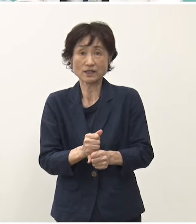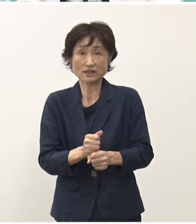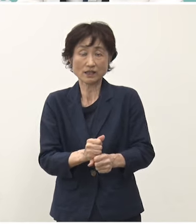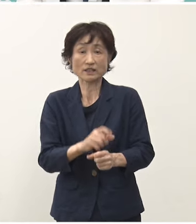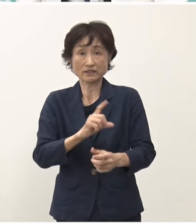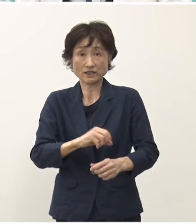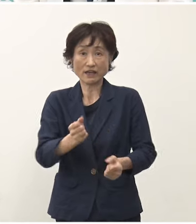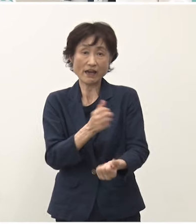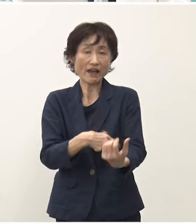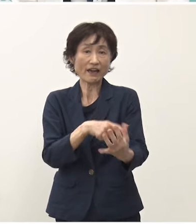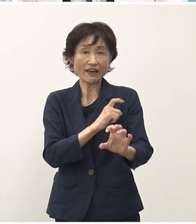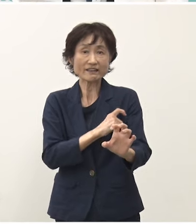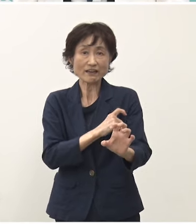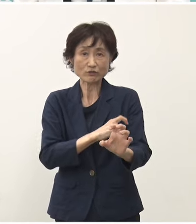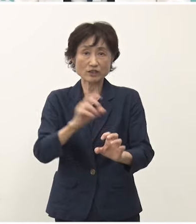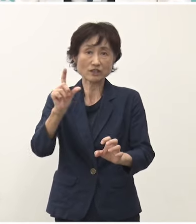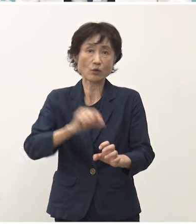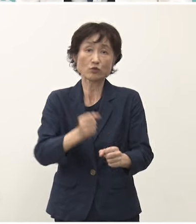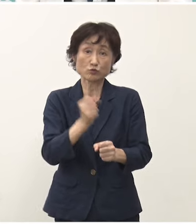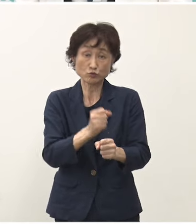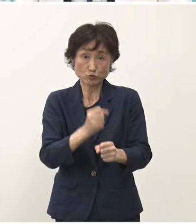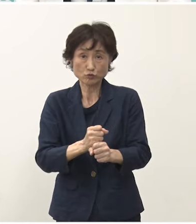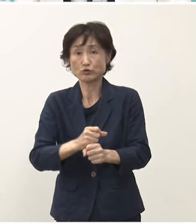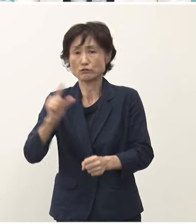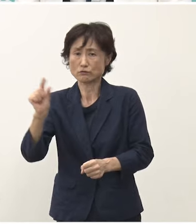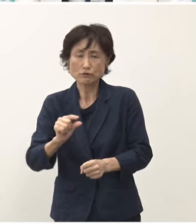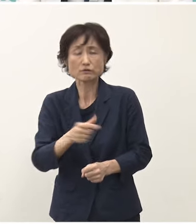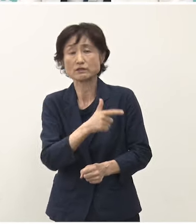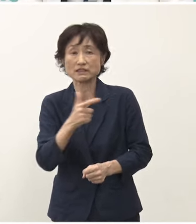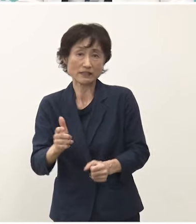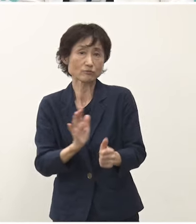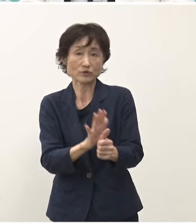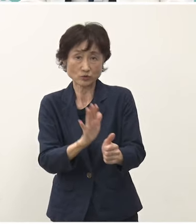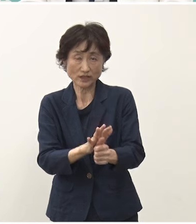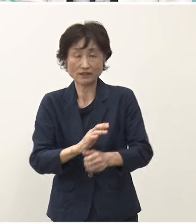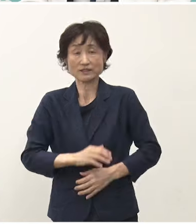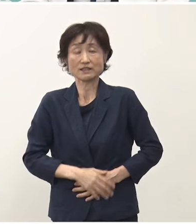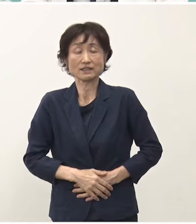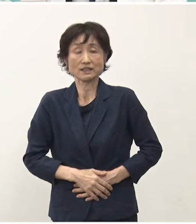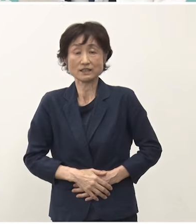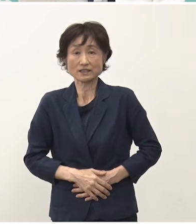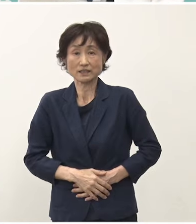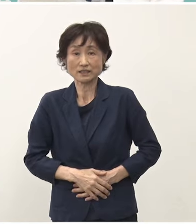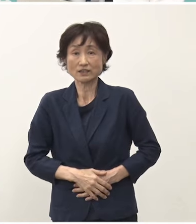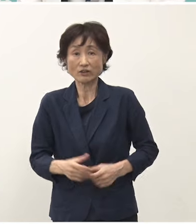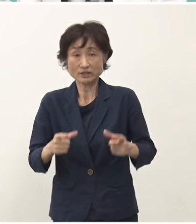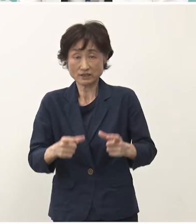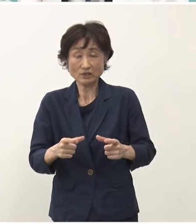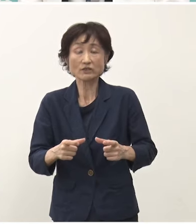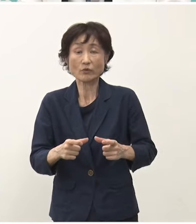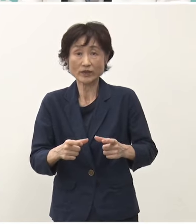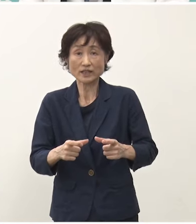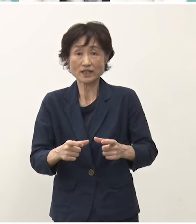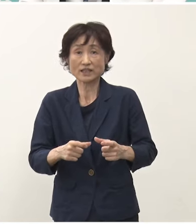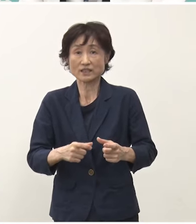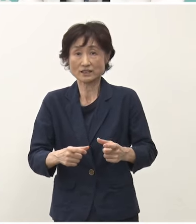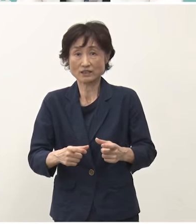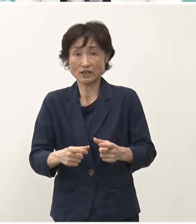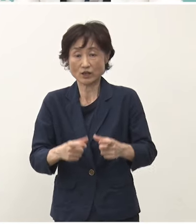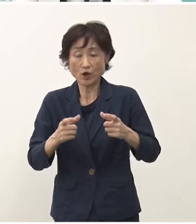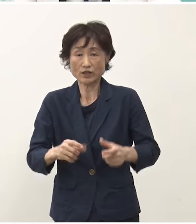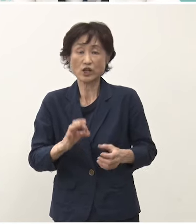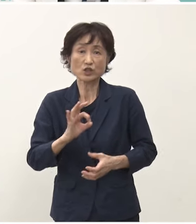児童遊園整備など4事業産業分野は区内共通商品系発行支援の1